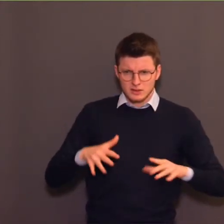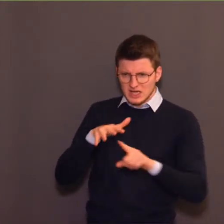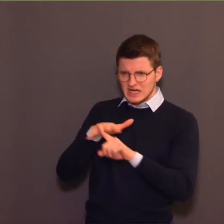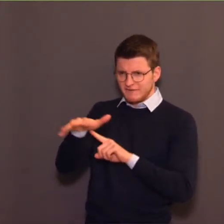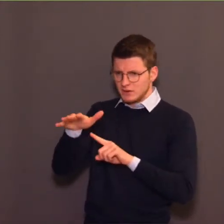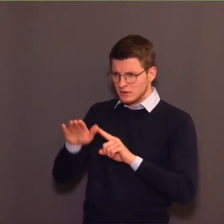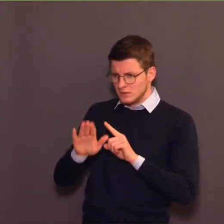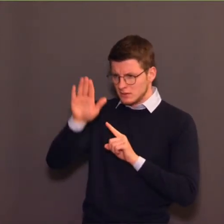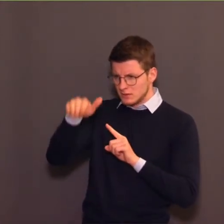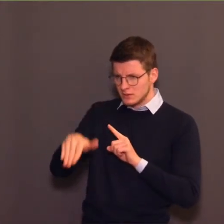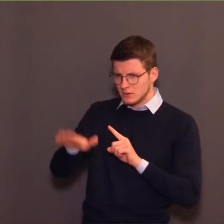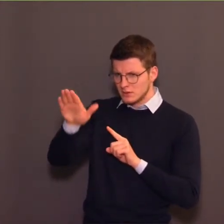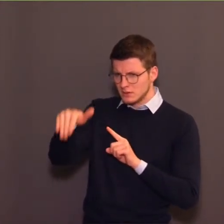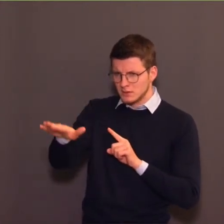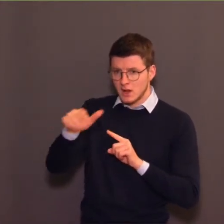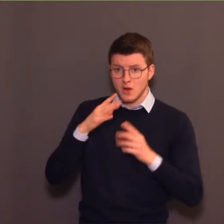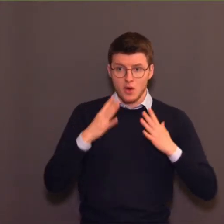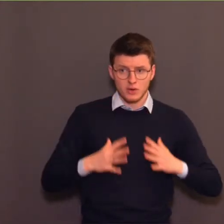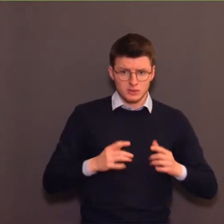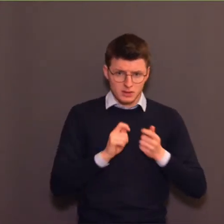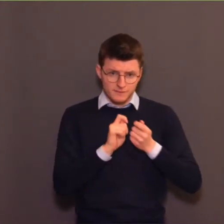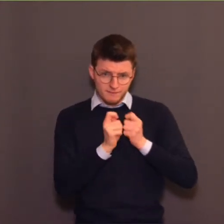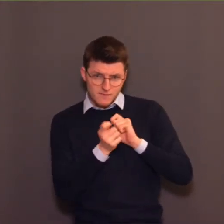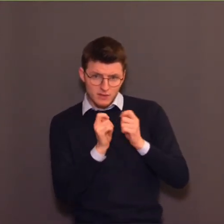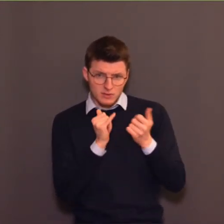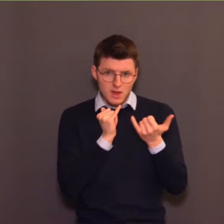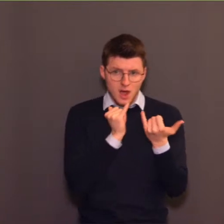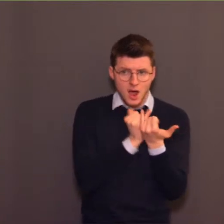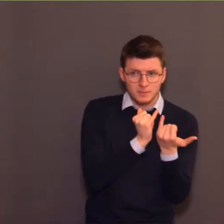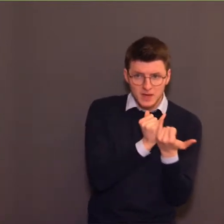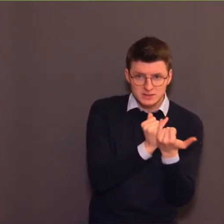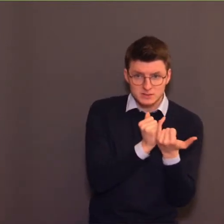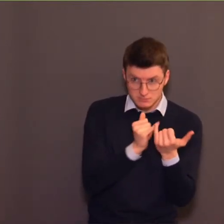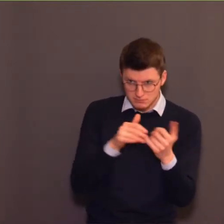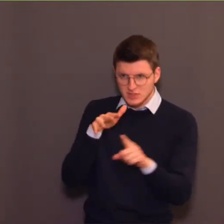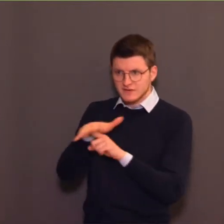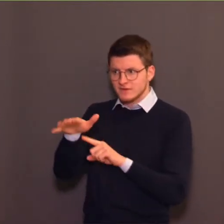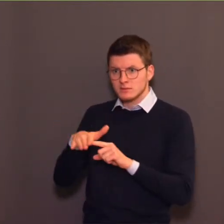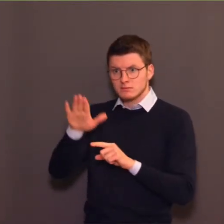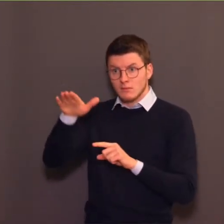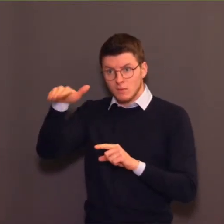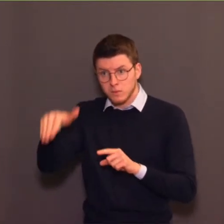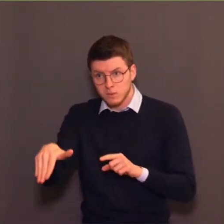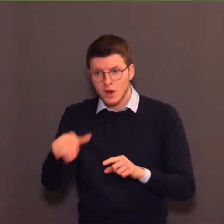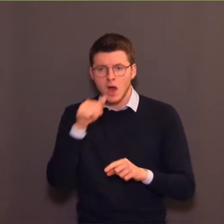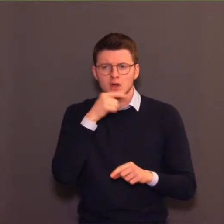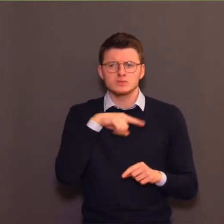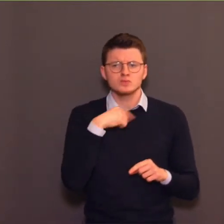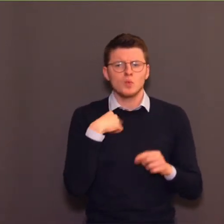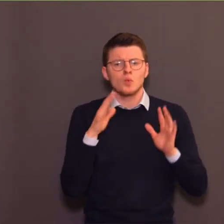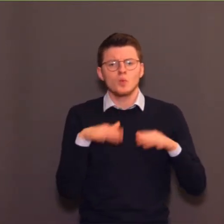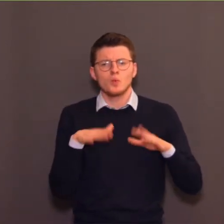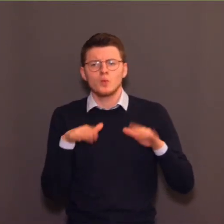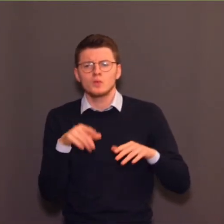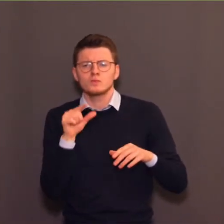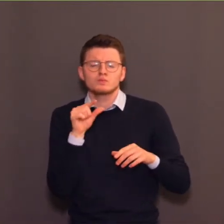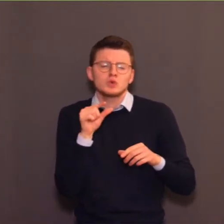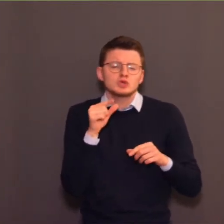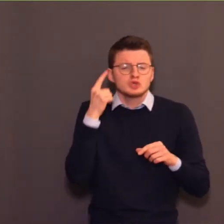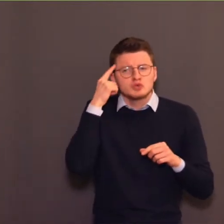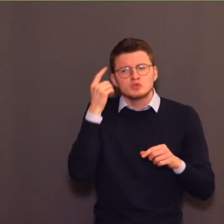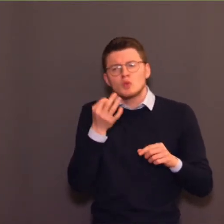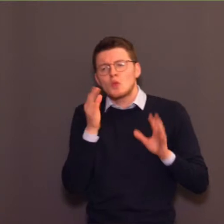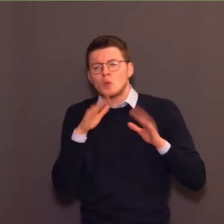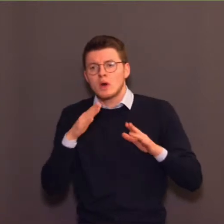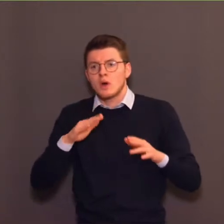gedrag, die voor elk van ons bijzonder onschuldig lijken, toch een grote impact kunnen hebben op de